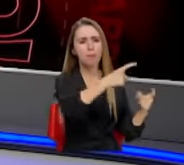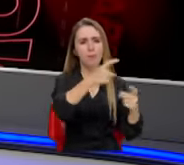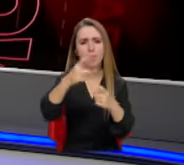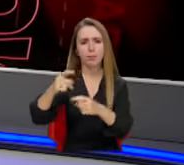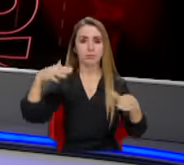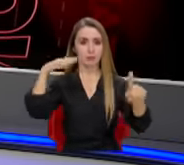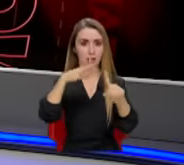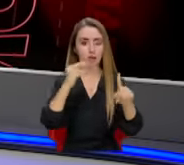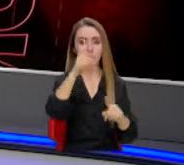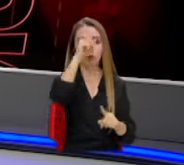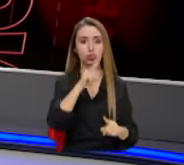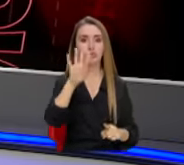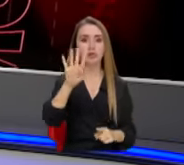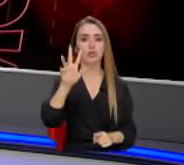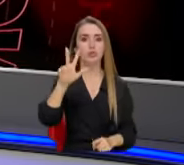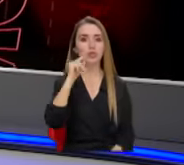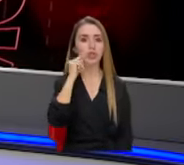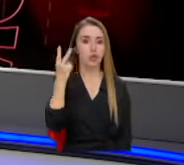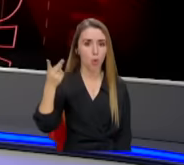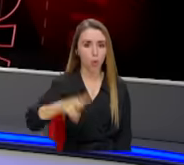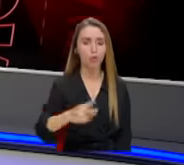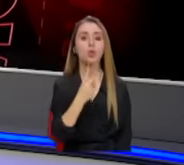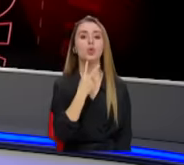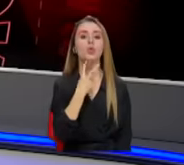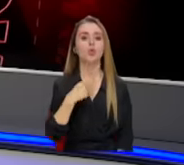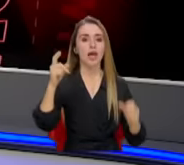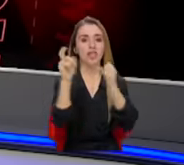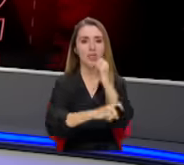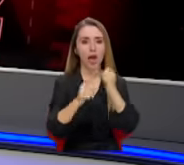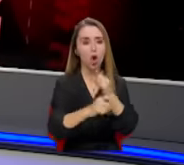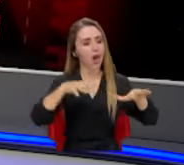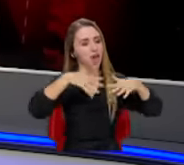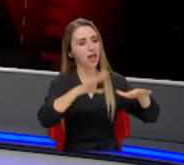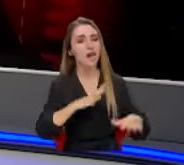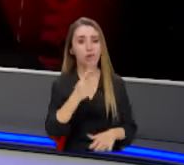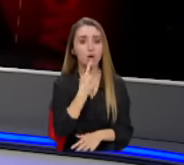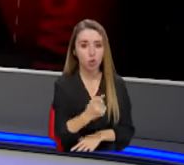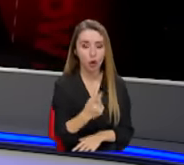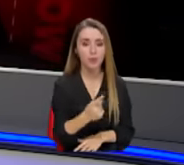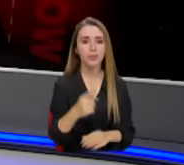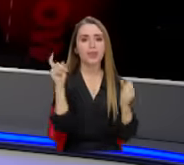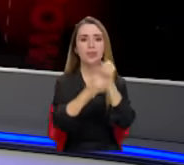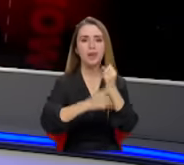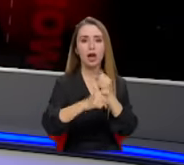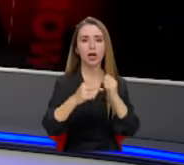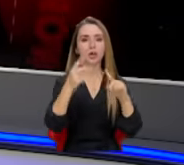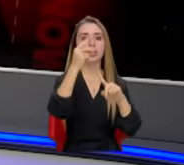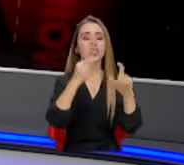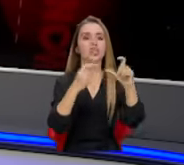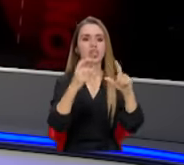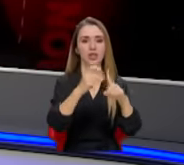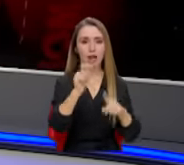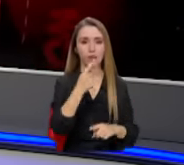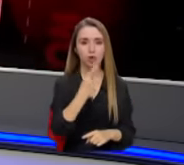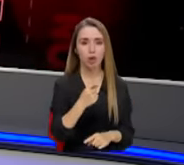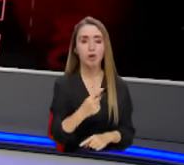saldırı düzenlendi. 143 kişi öldü. Rusya'nın terör eylemi olarak duyurduğu katliamı terör örgütü IŞİD üstlendi.